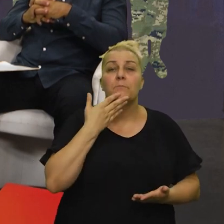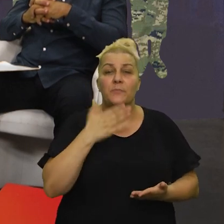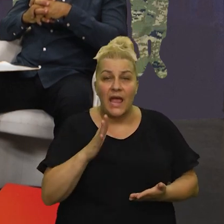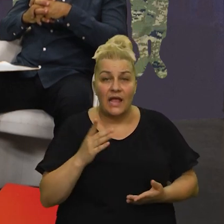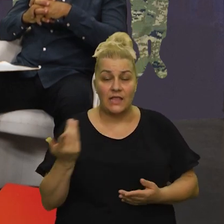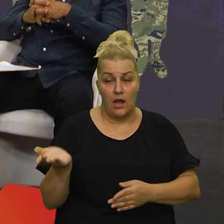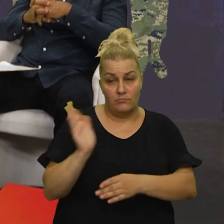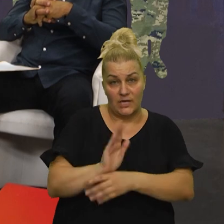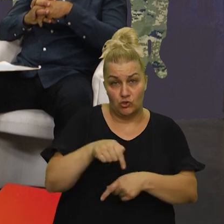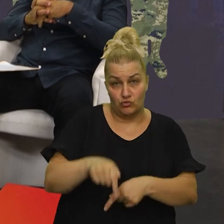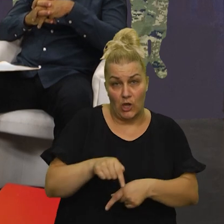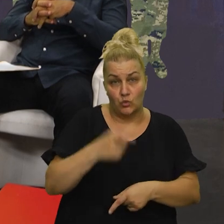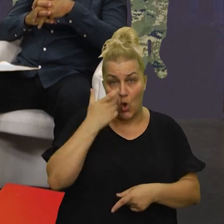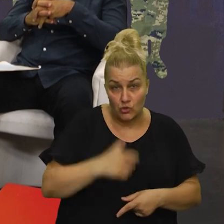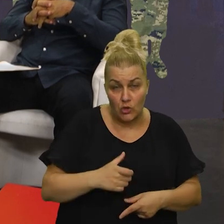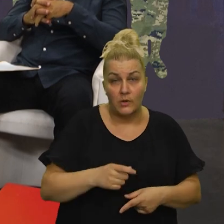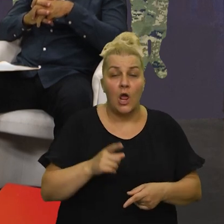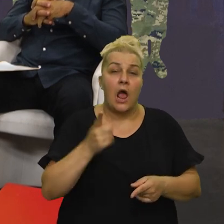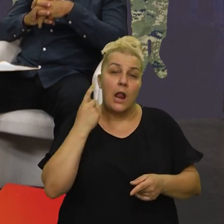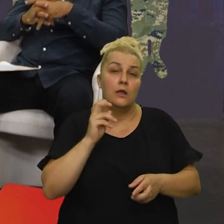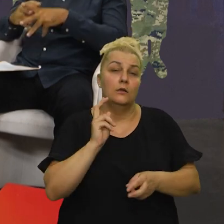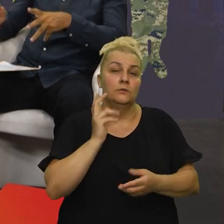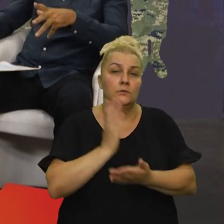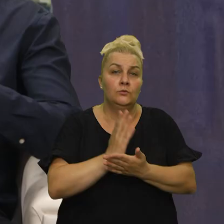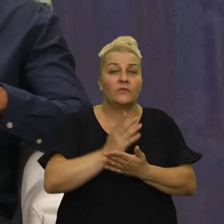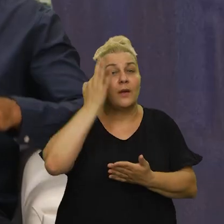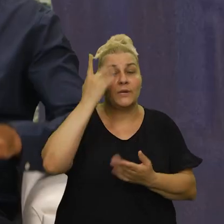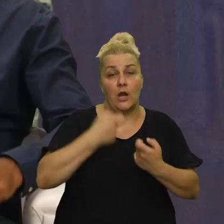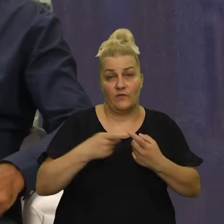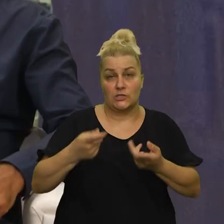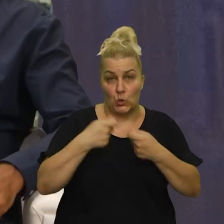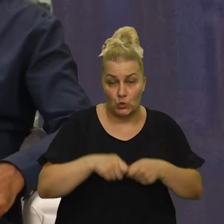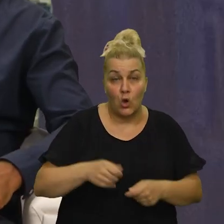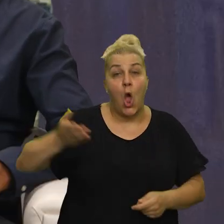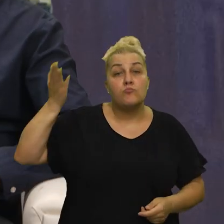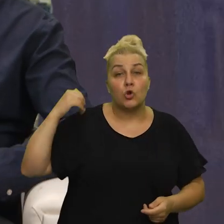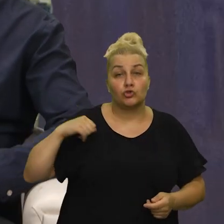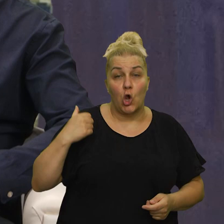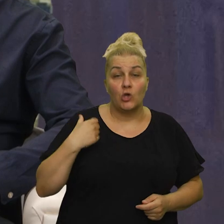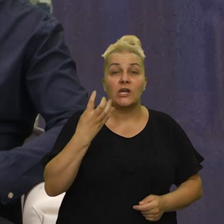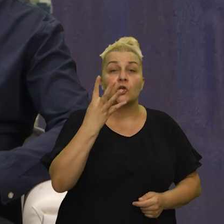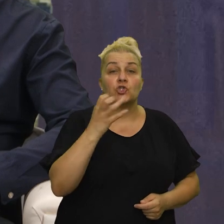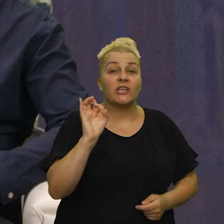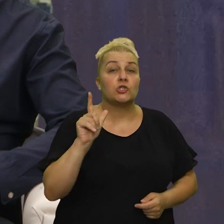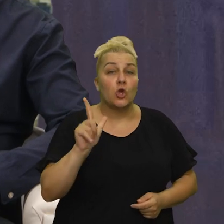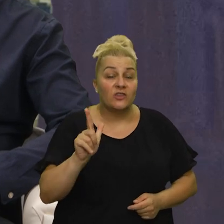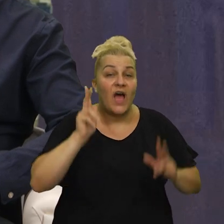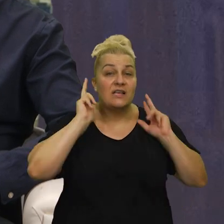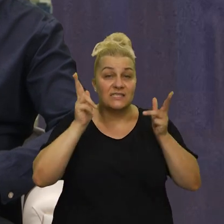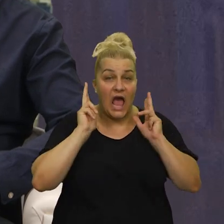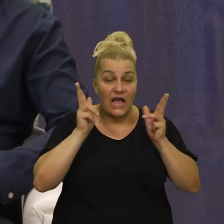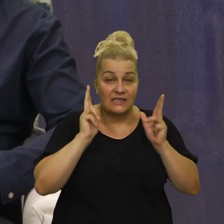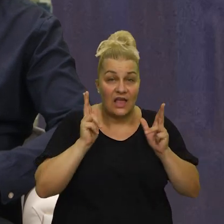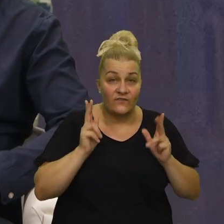raspolaganju osobno, ali non stop je bdije na svojom udrugom. Primjerice, prošle godine 402